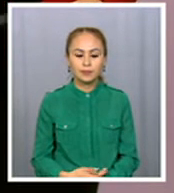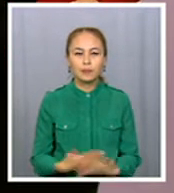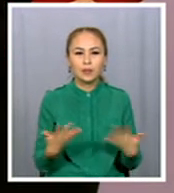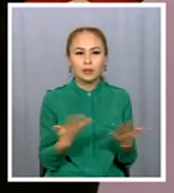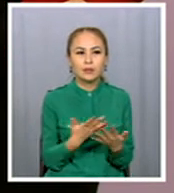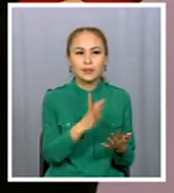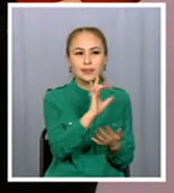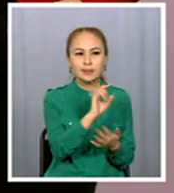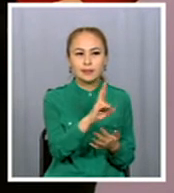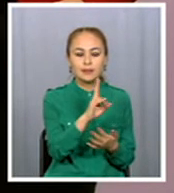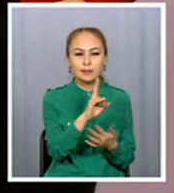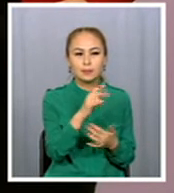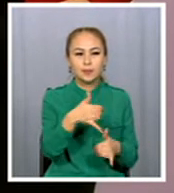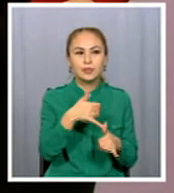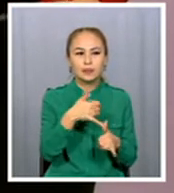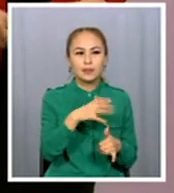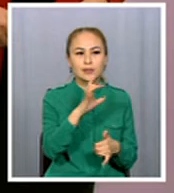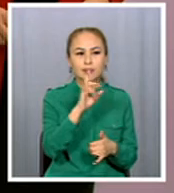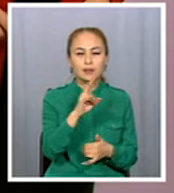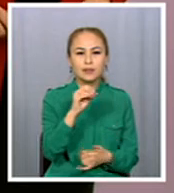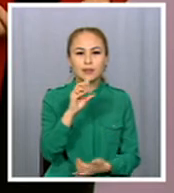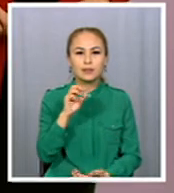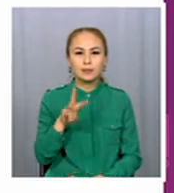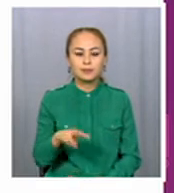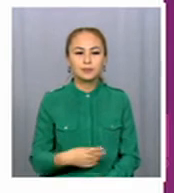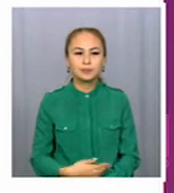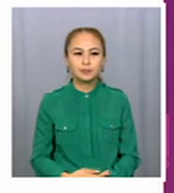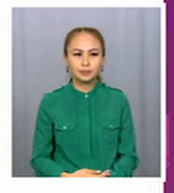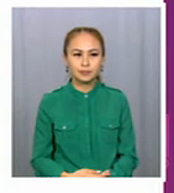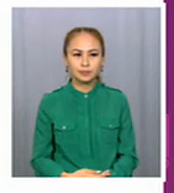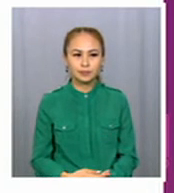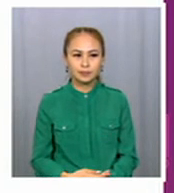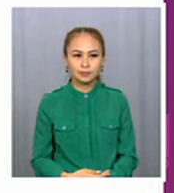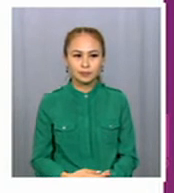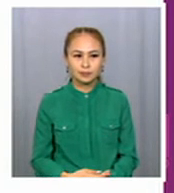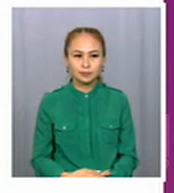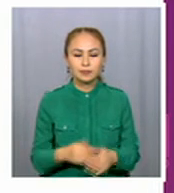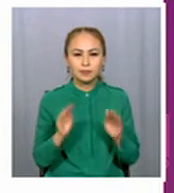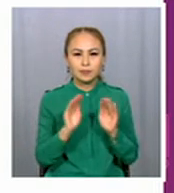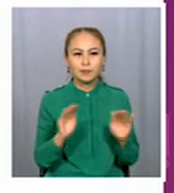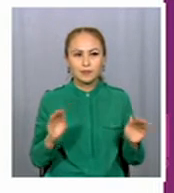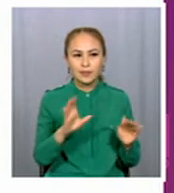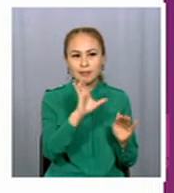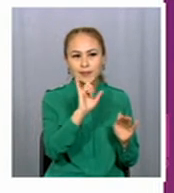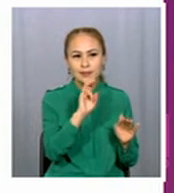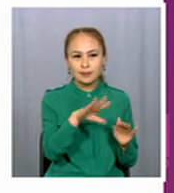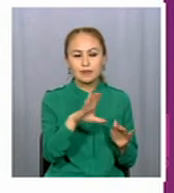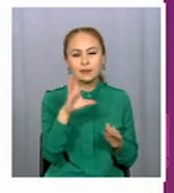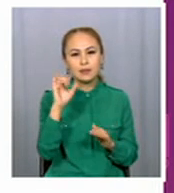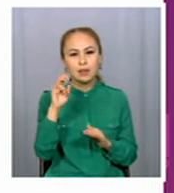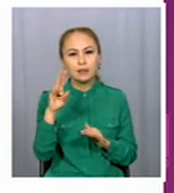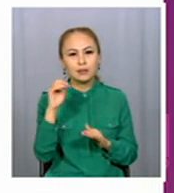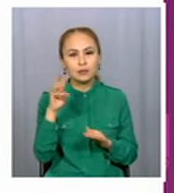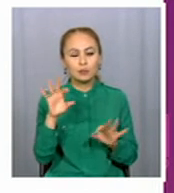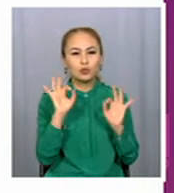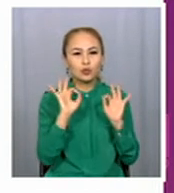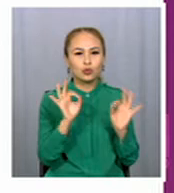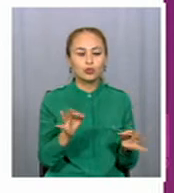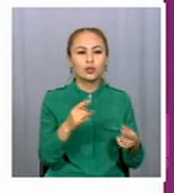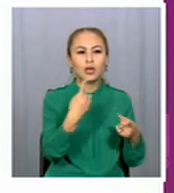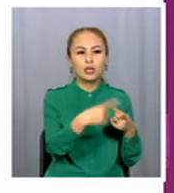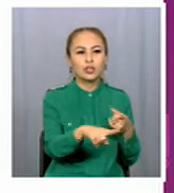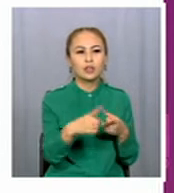Қандай? Биік. Сынесім болады. Балалар, сынесім мен санесімді дұрыс